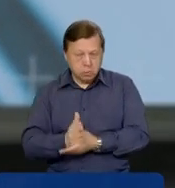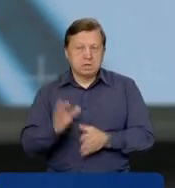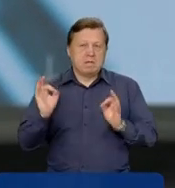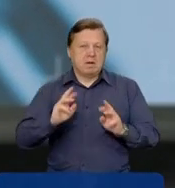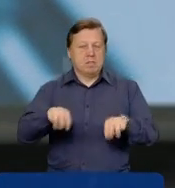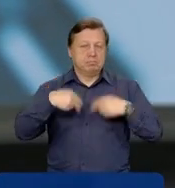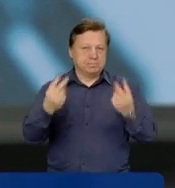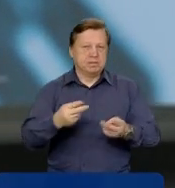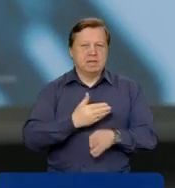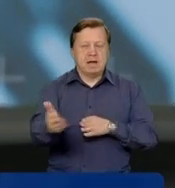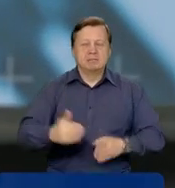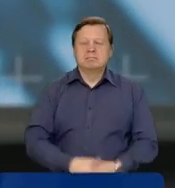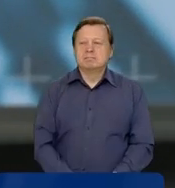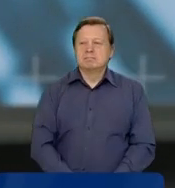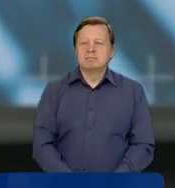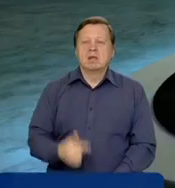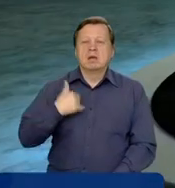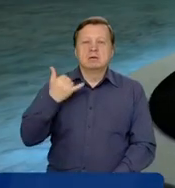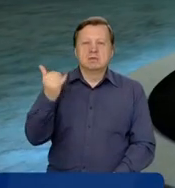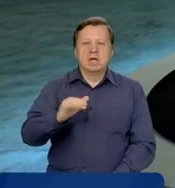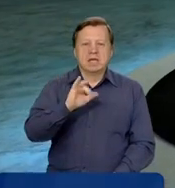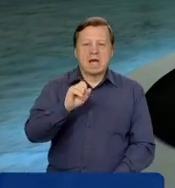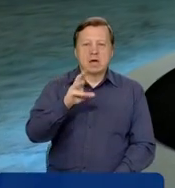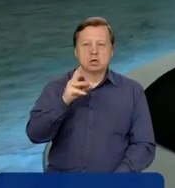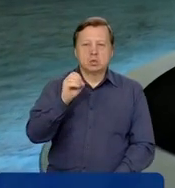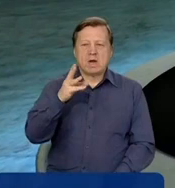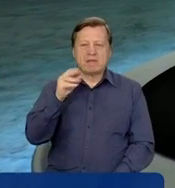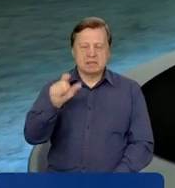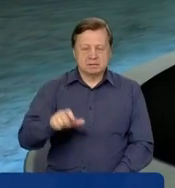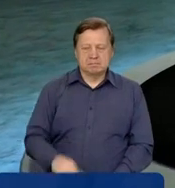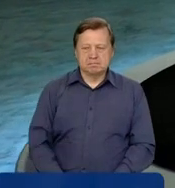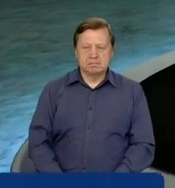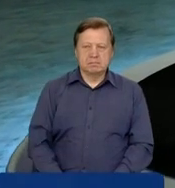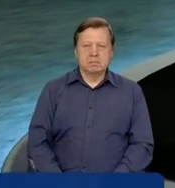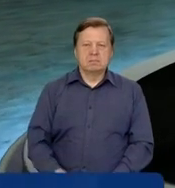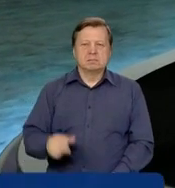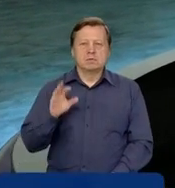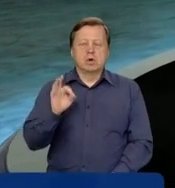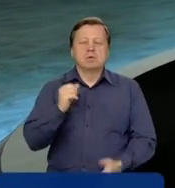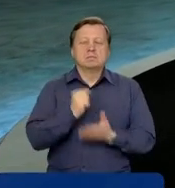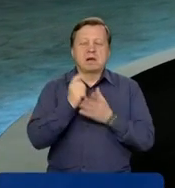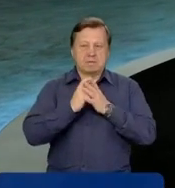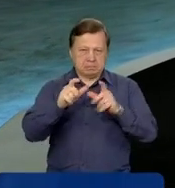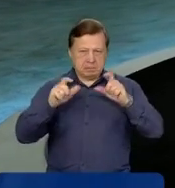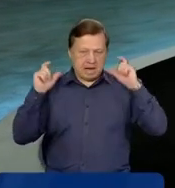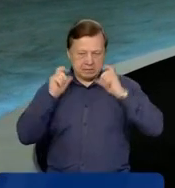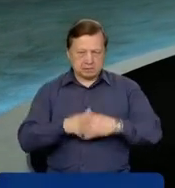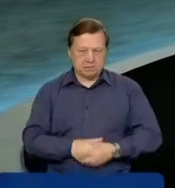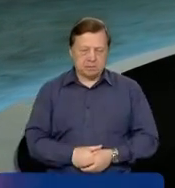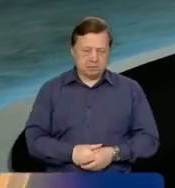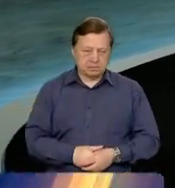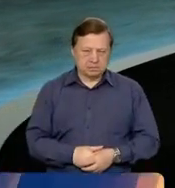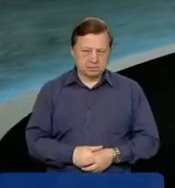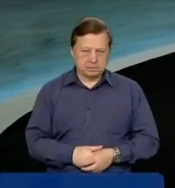teraz. Dzwonię z Jarosławia. Moje nazwisko Sęka. Odnośnie masek spotyka się